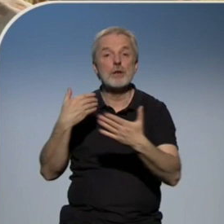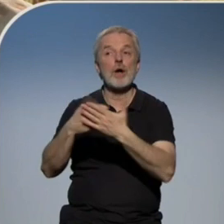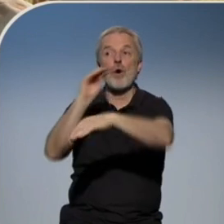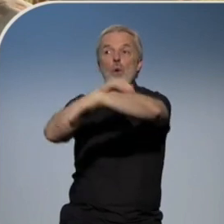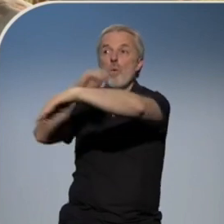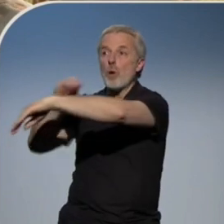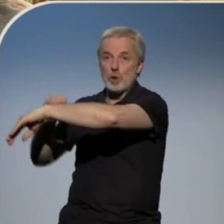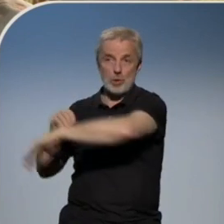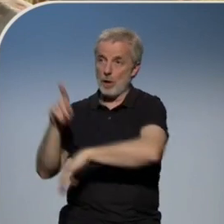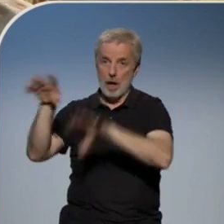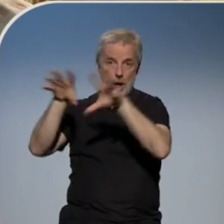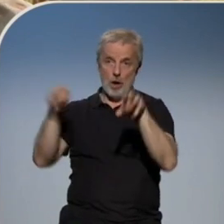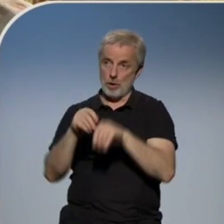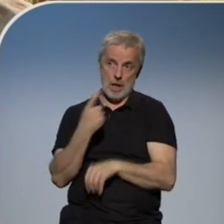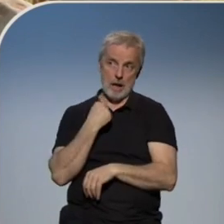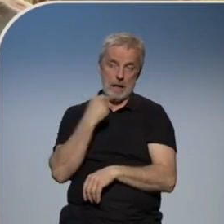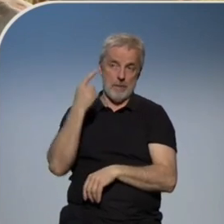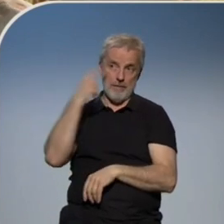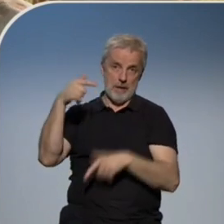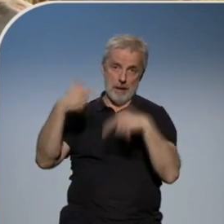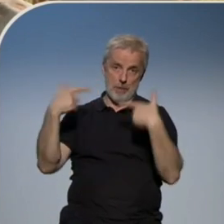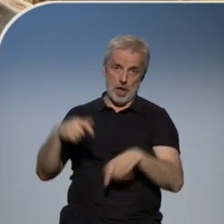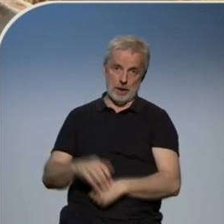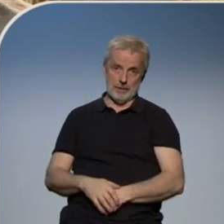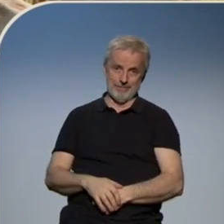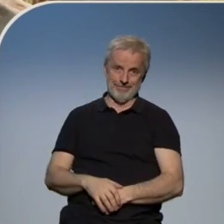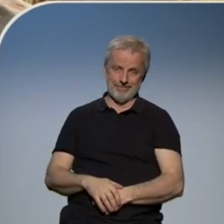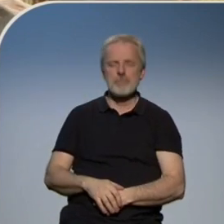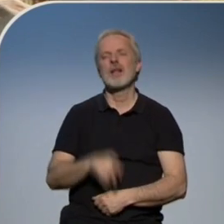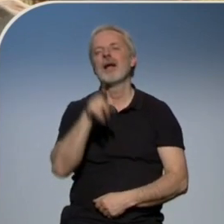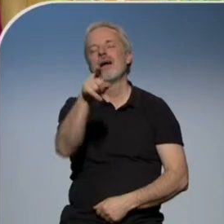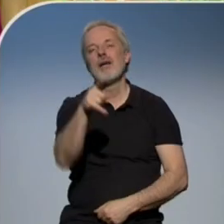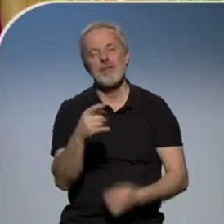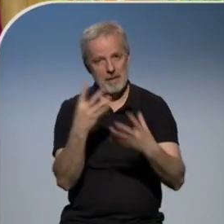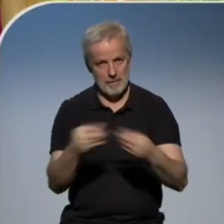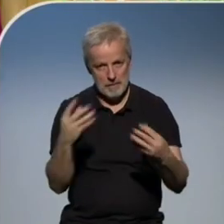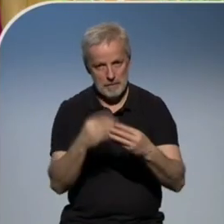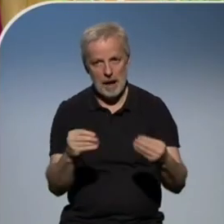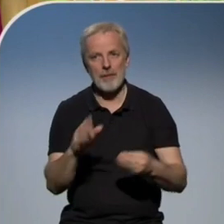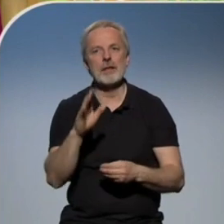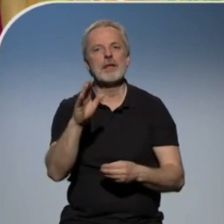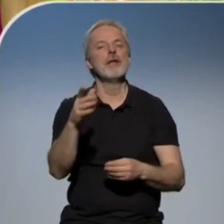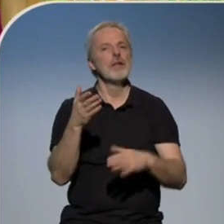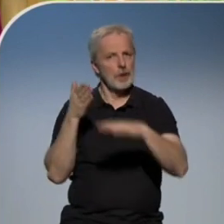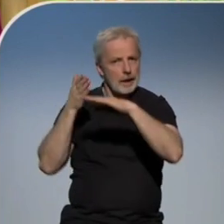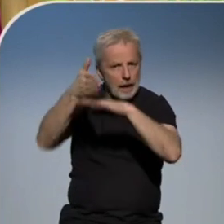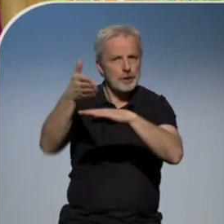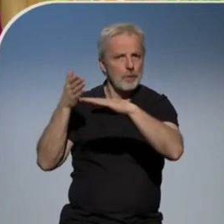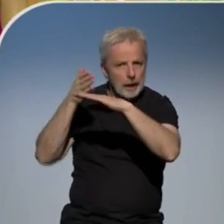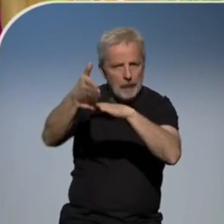Že od malinka, opravdu malinké dítě už může projevovat ty projevy. Tak vy jste říkal, že vašimi vlastně klienty nebo pacienty, nebo